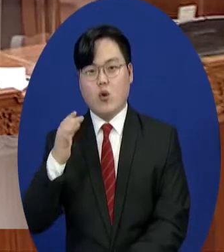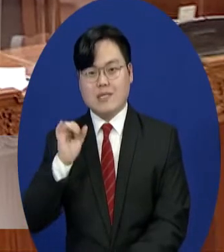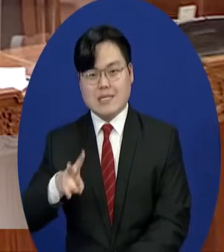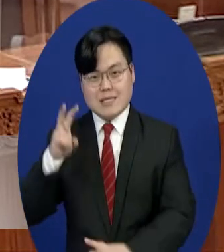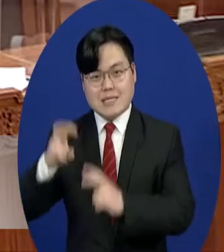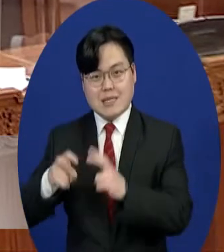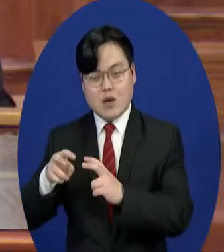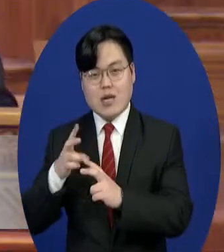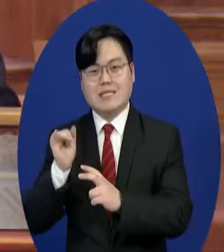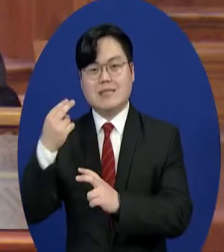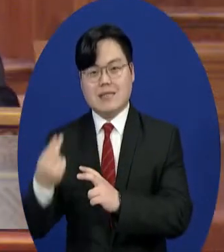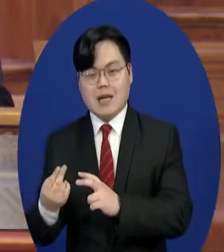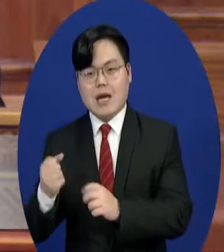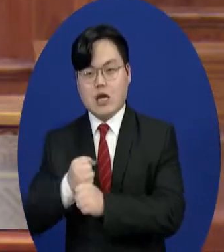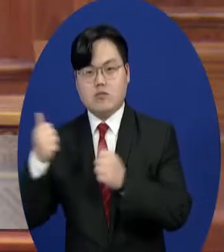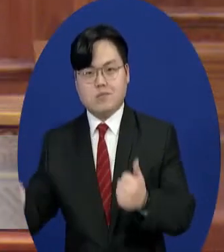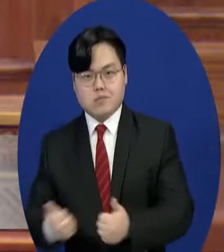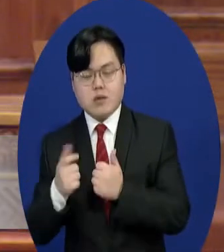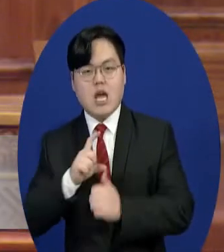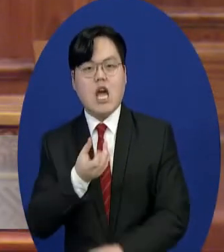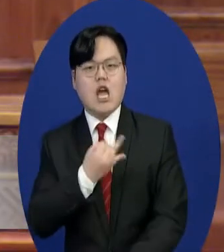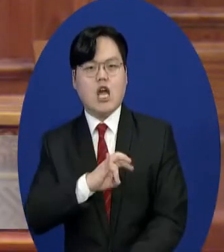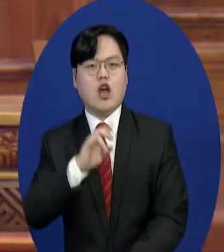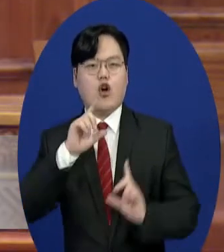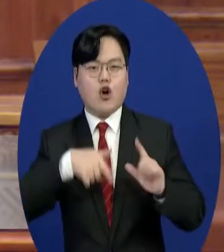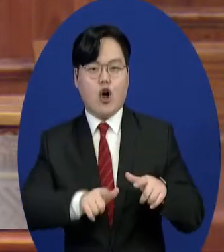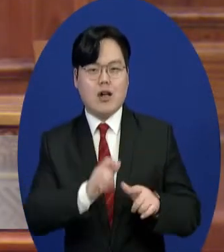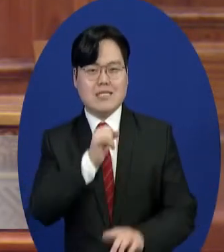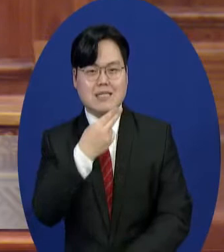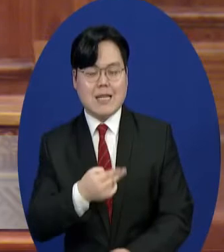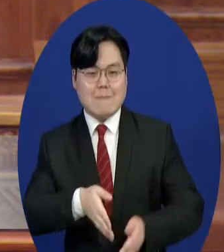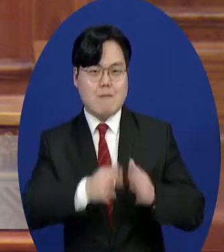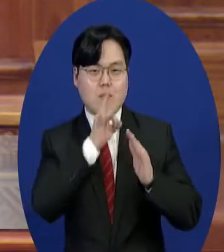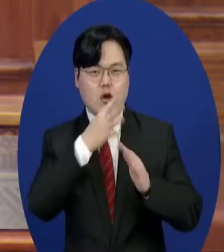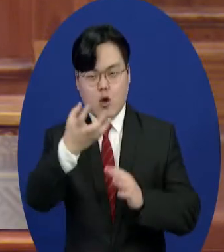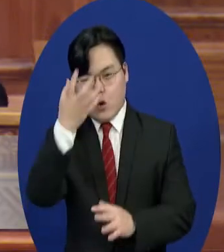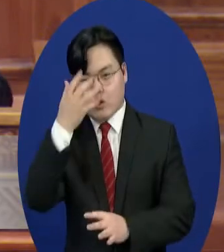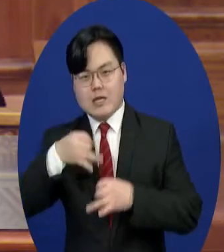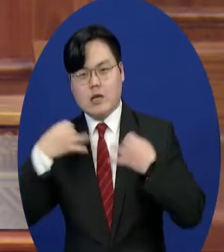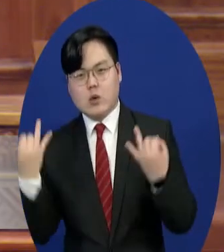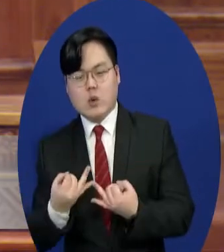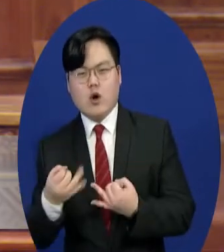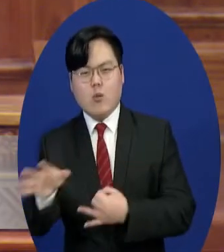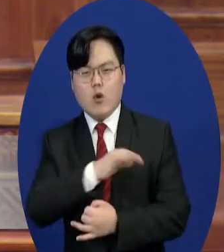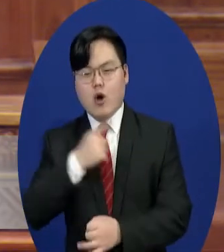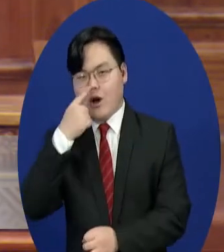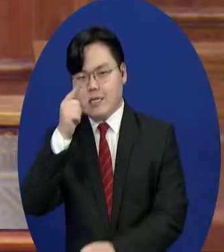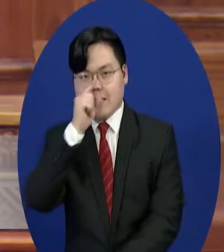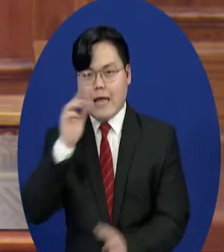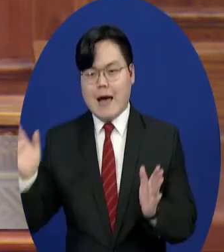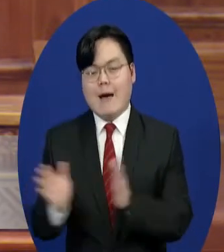дуусгаж, эгийн голын усан цахилгаан станцыг эхлүүлэхийн төлөө Улсын их хурлын газар бүх хүчээрээ хоёр хөрштэйгээ хамтран